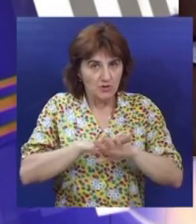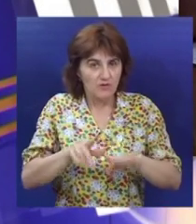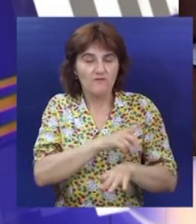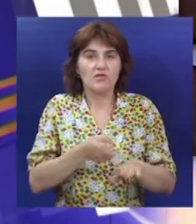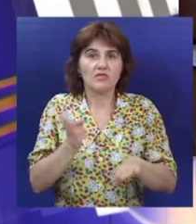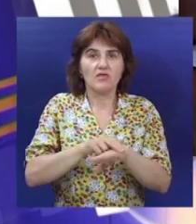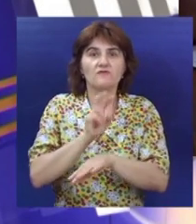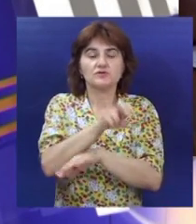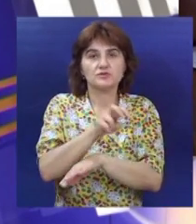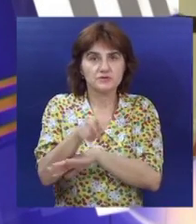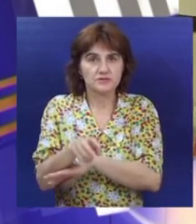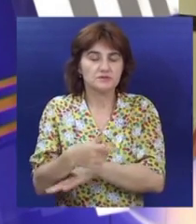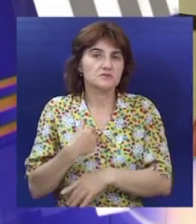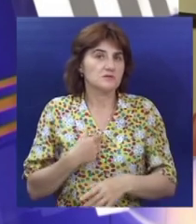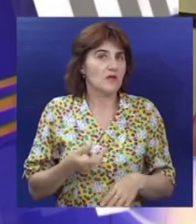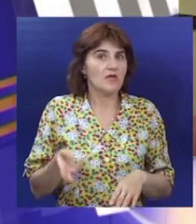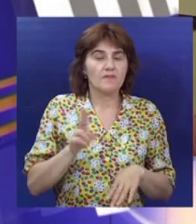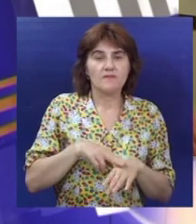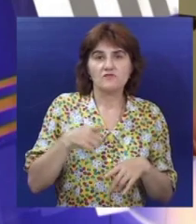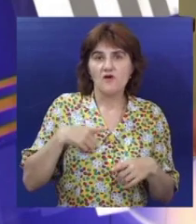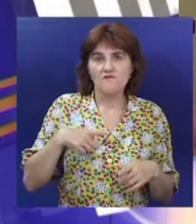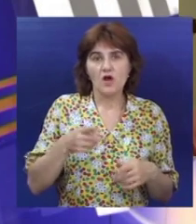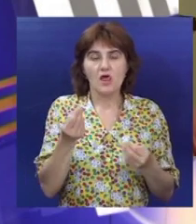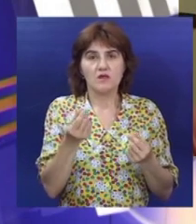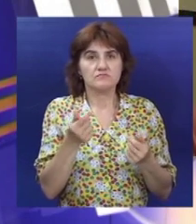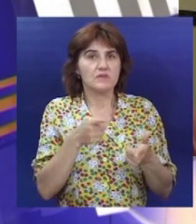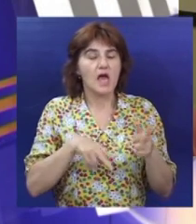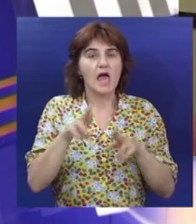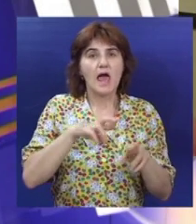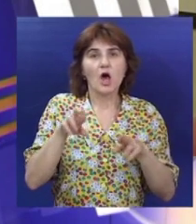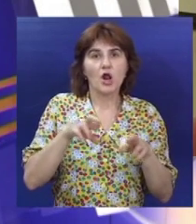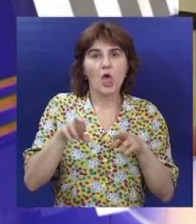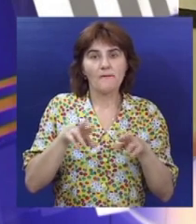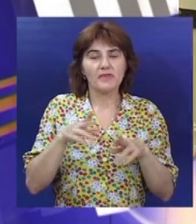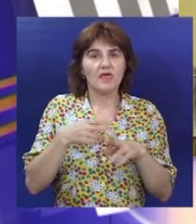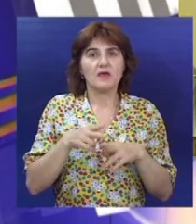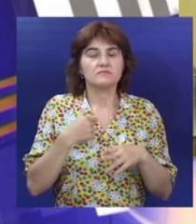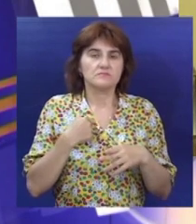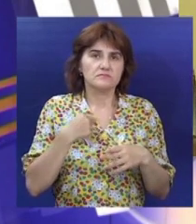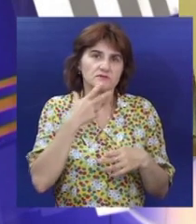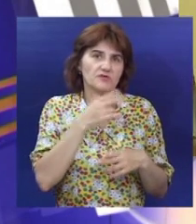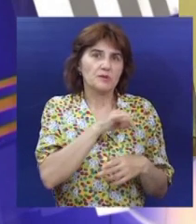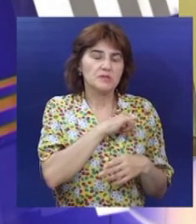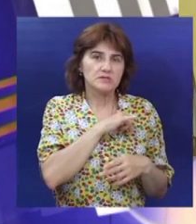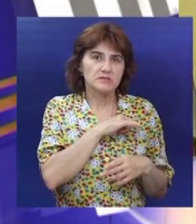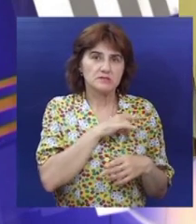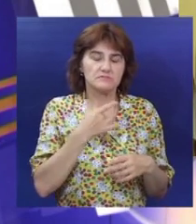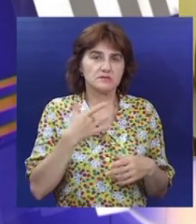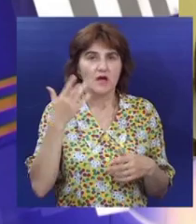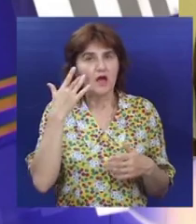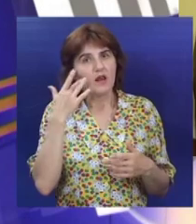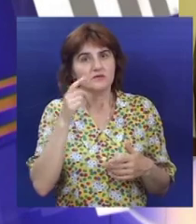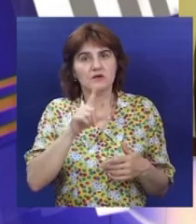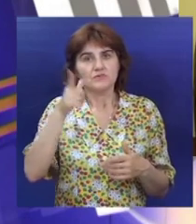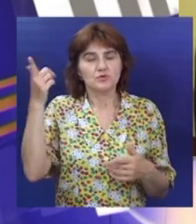najviše zainteresovani. Pa, od uvek me je ovo zanimalo, ekonomija i to. Čini mi se da je dosta zanimljiv smjera i